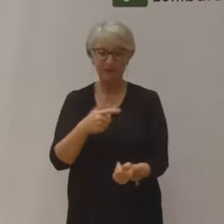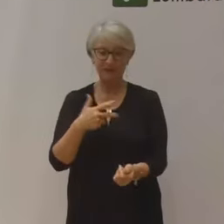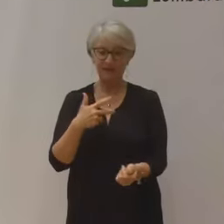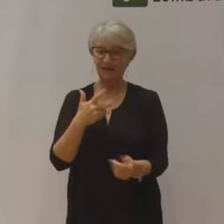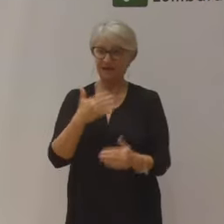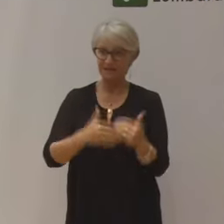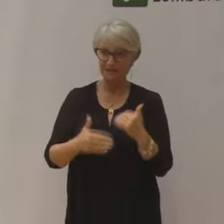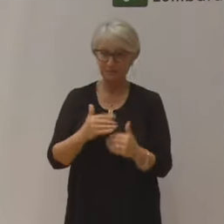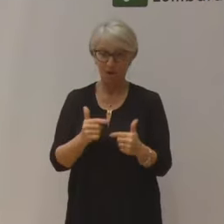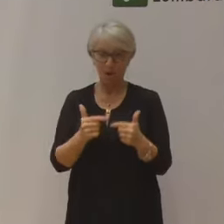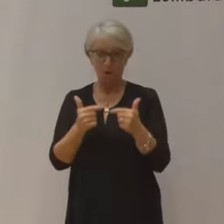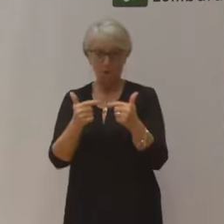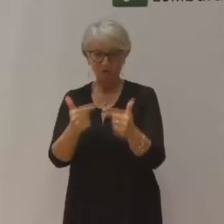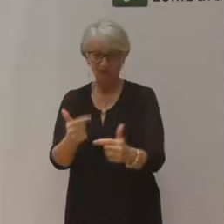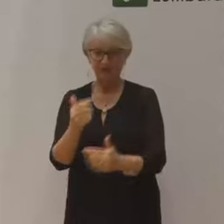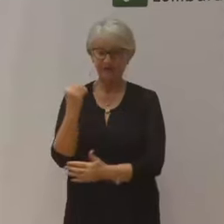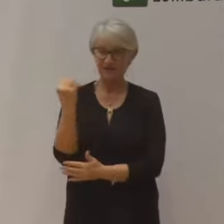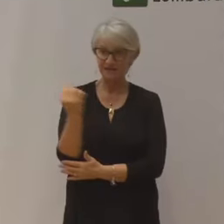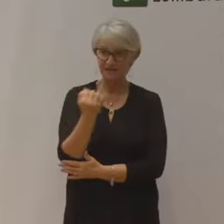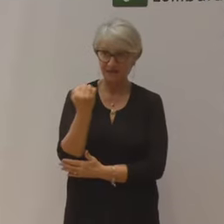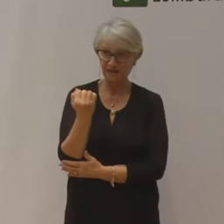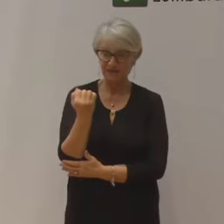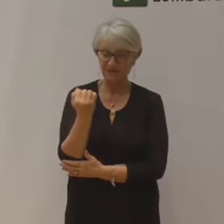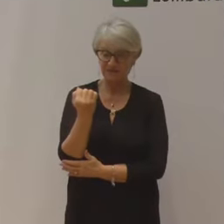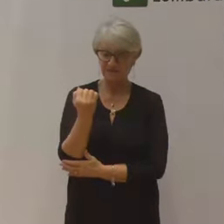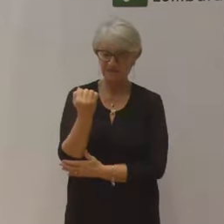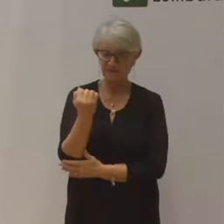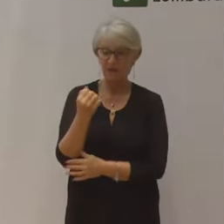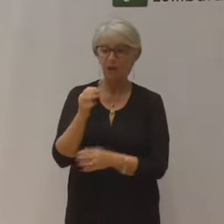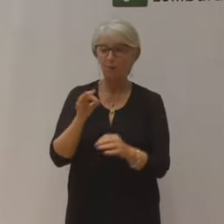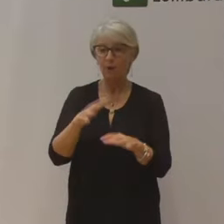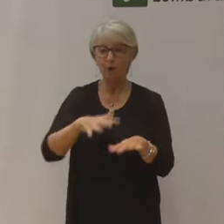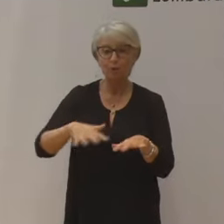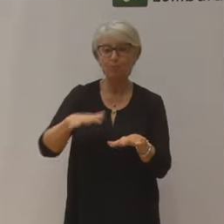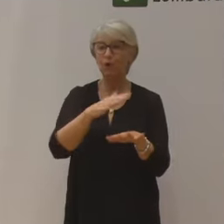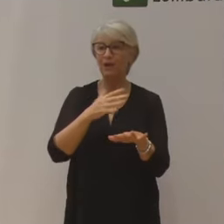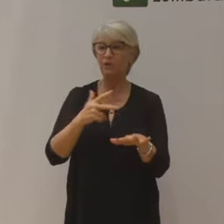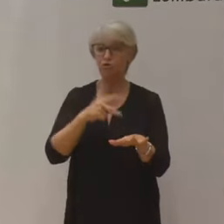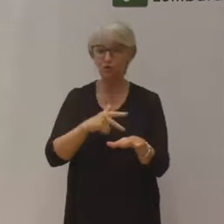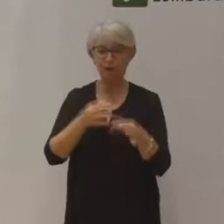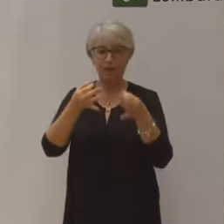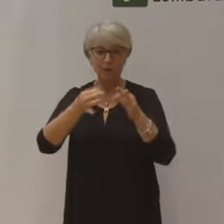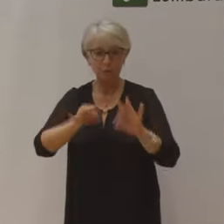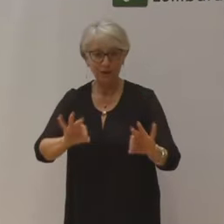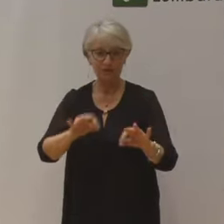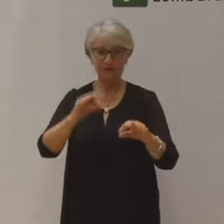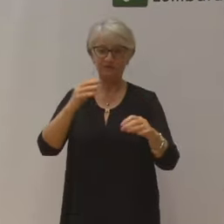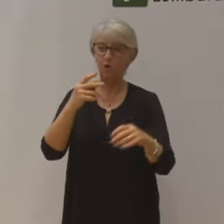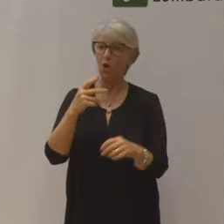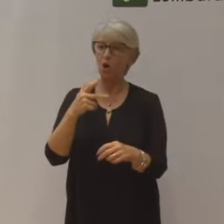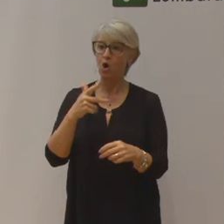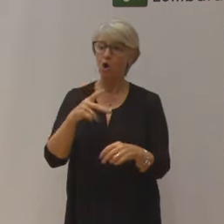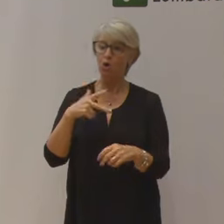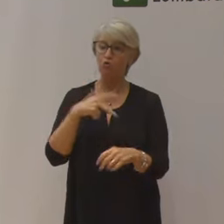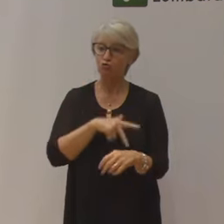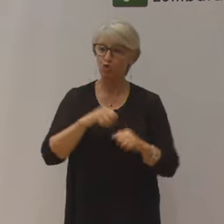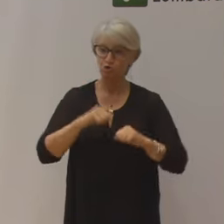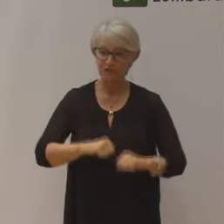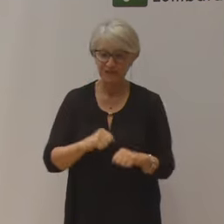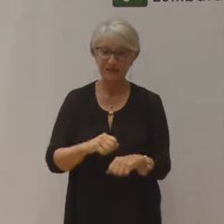basato sull'offerta di servizi e prestazioni in ambito sociale, educativo, lavorativo, sociosanitario